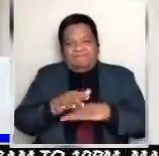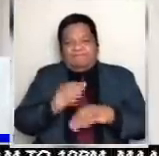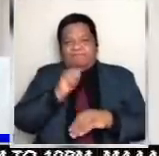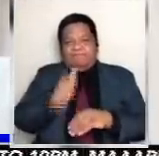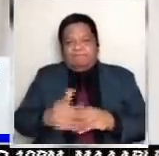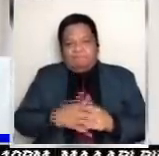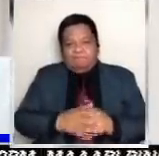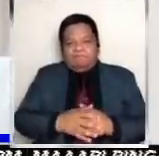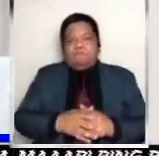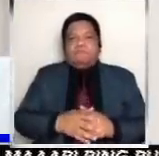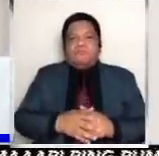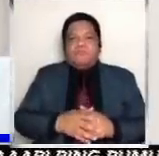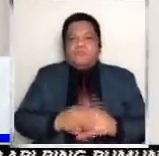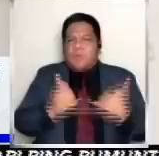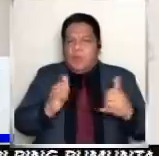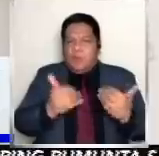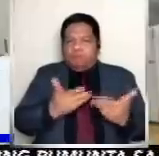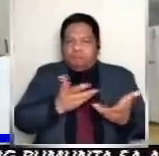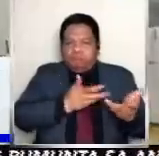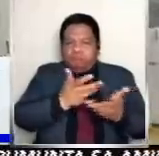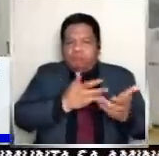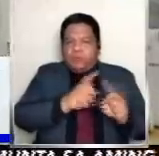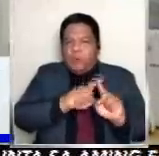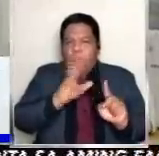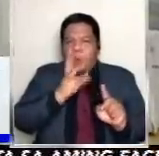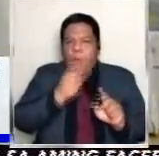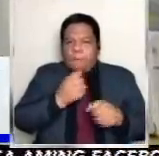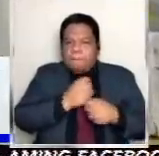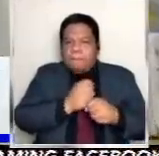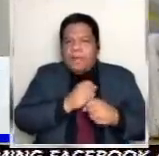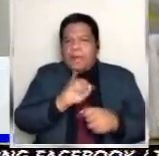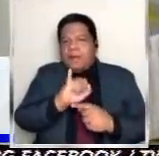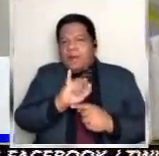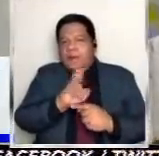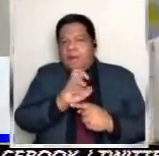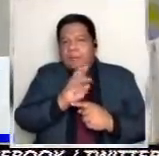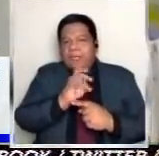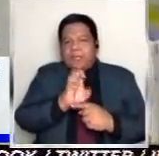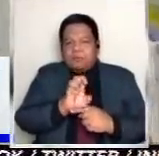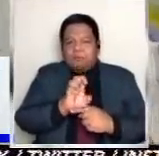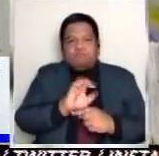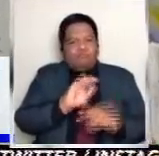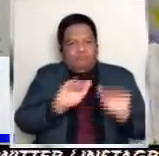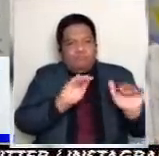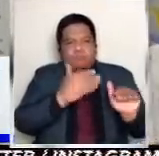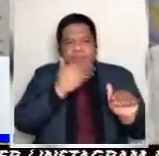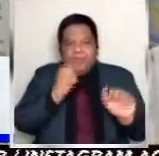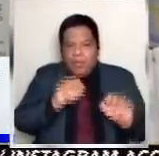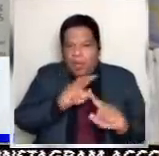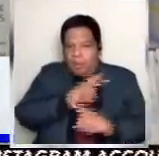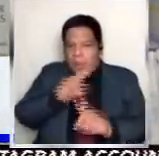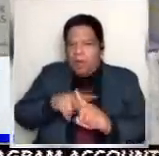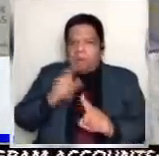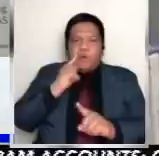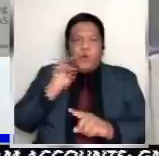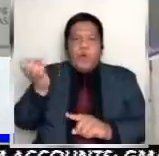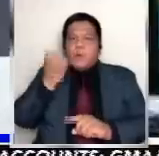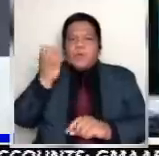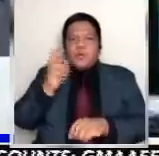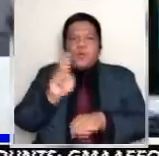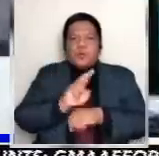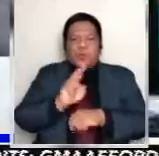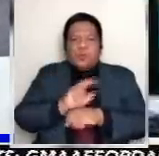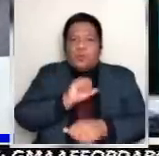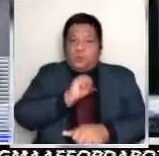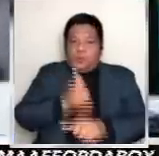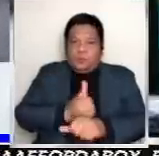ibang manufacturer ng ivermectin para hikayating kumuha rin ng Emergency Use Authorization o EUA.